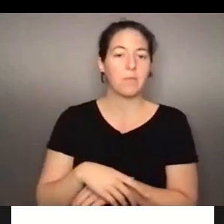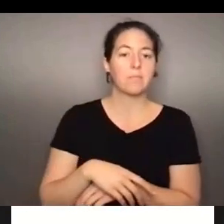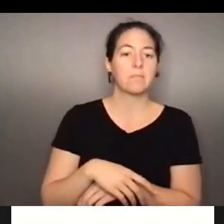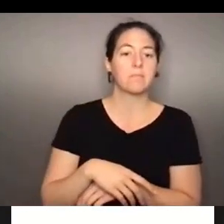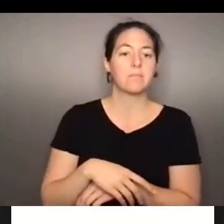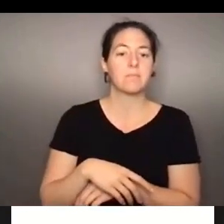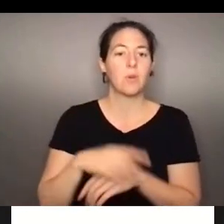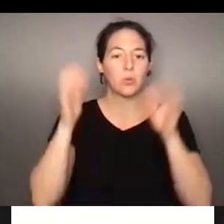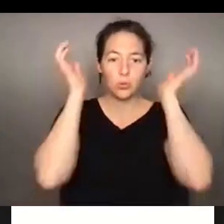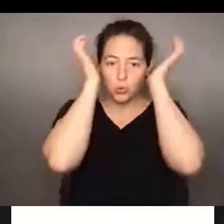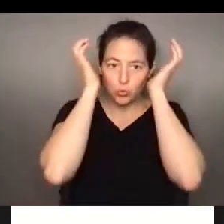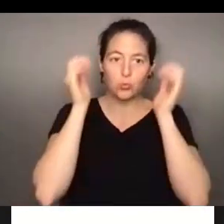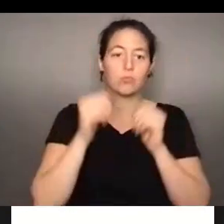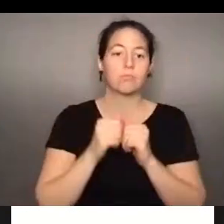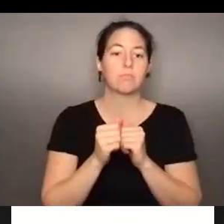les choux,